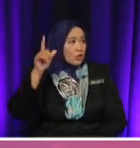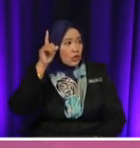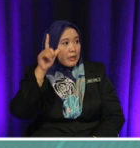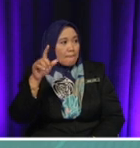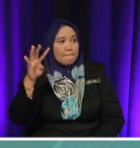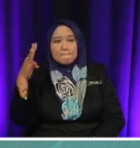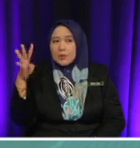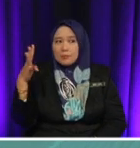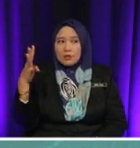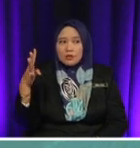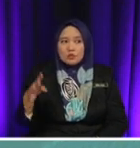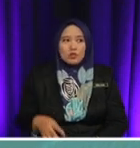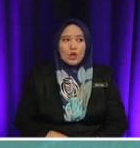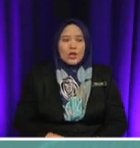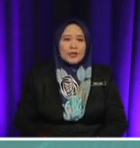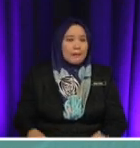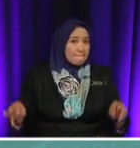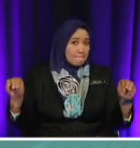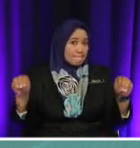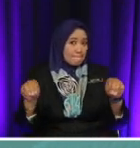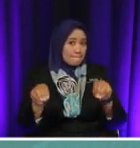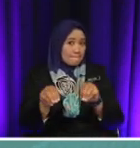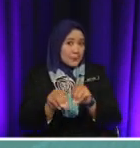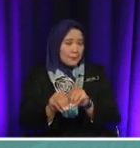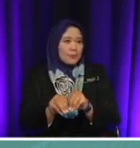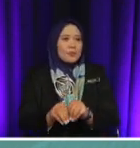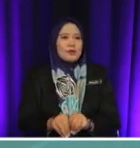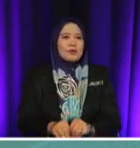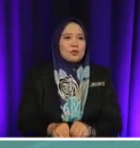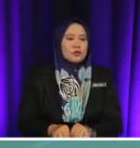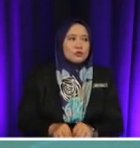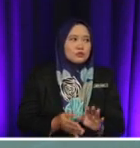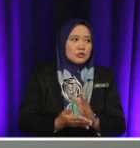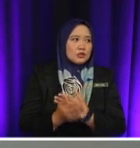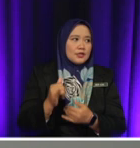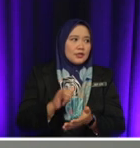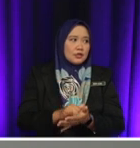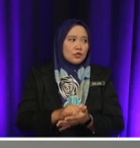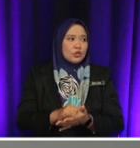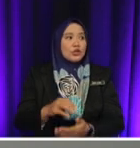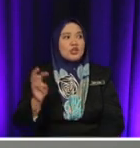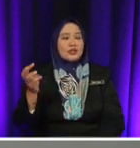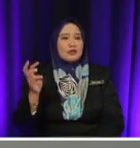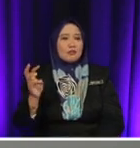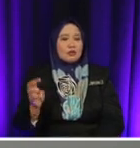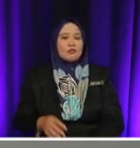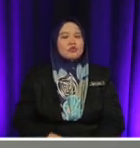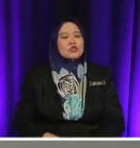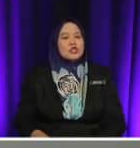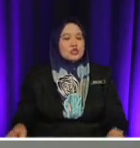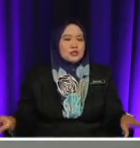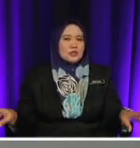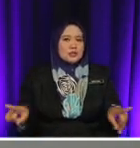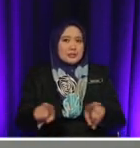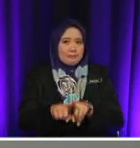betul so kita pastikan bahawa kedudukannya itu adalah sama so mungkin kita rasakan